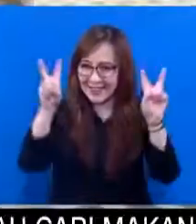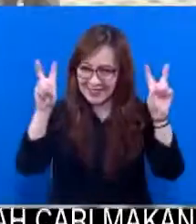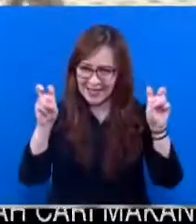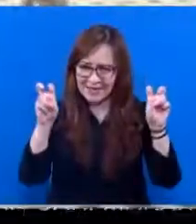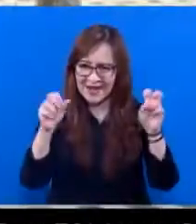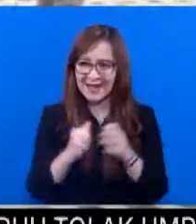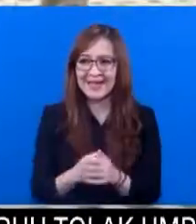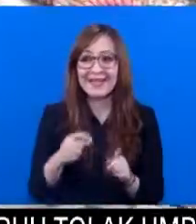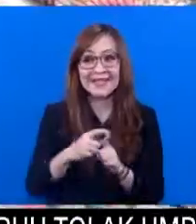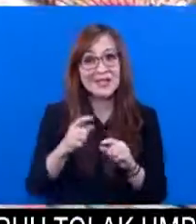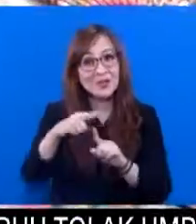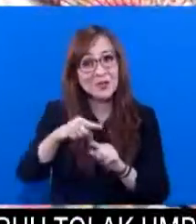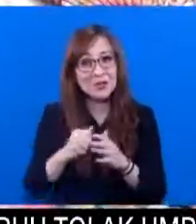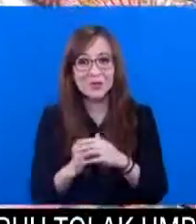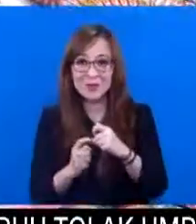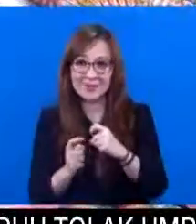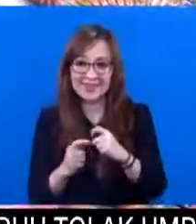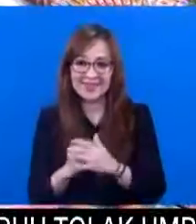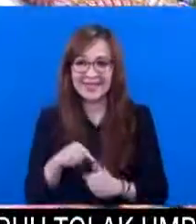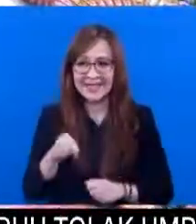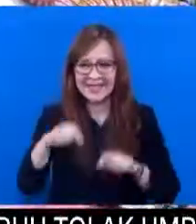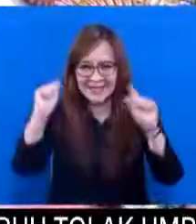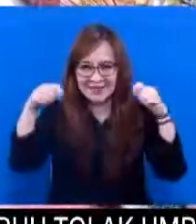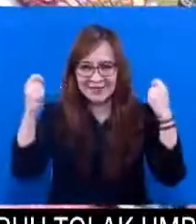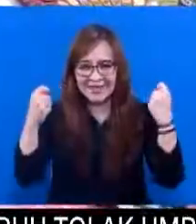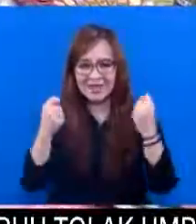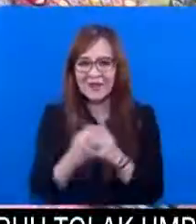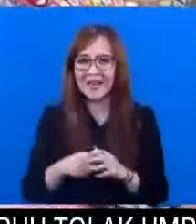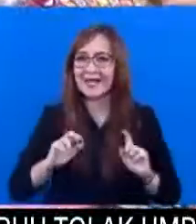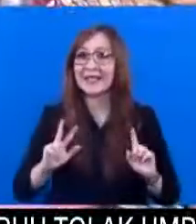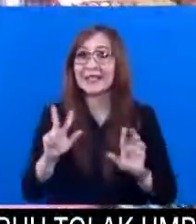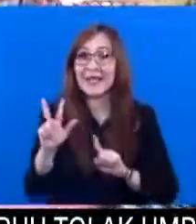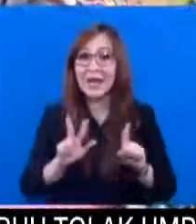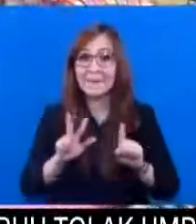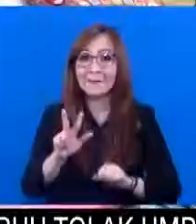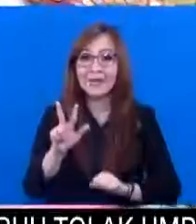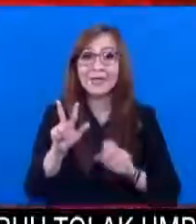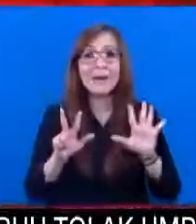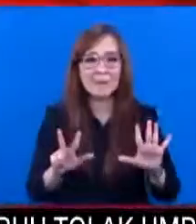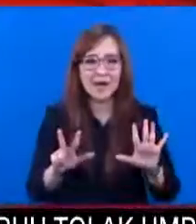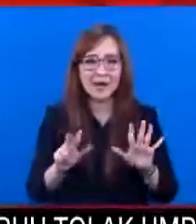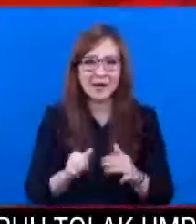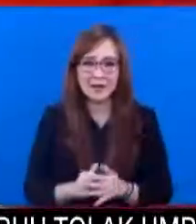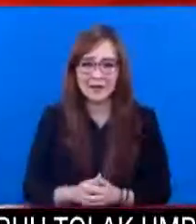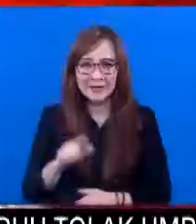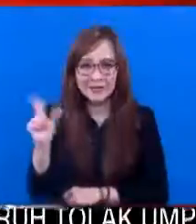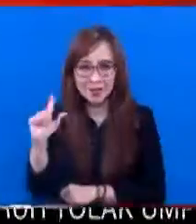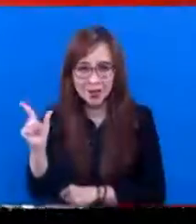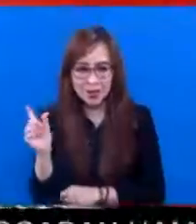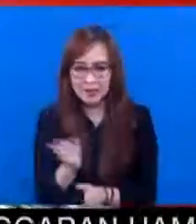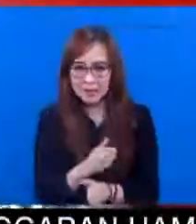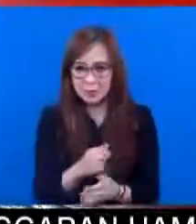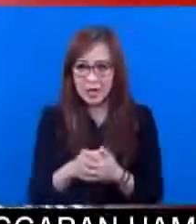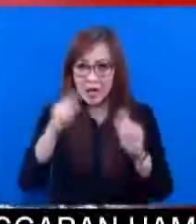Too Shall Pass. Festival ini merupakan yang ke-8 diadakan di Taman Balai Kambang, Solo. Sebelumnya, Festival